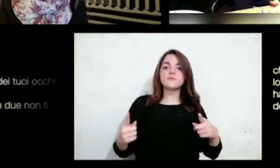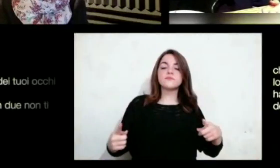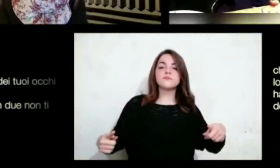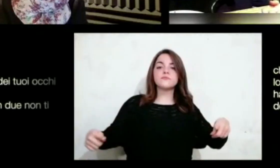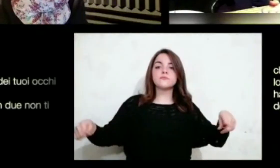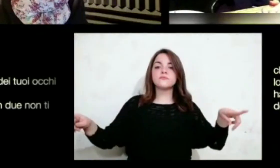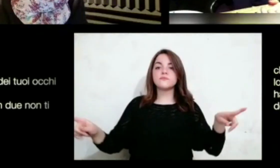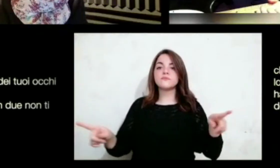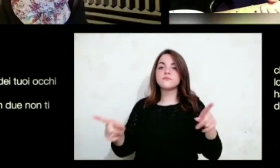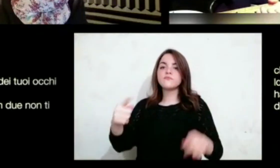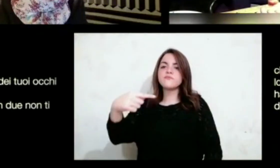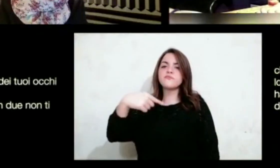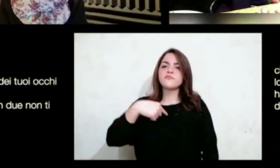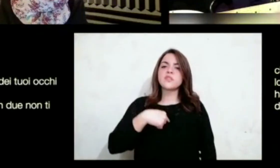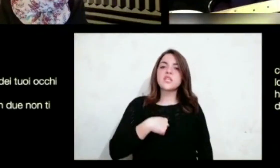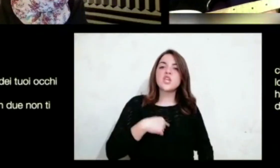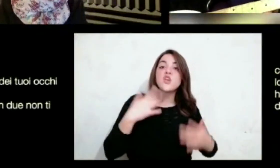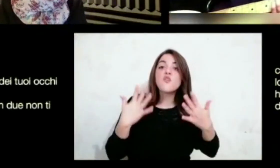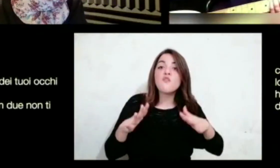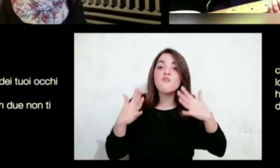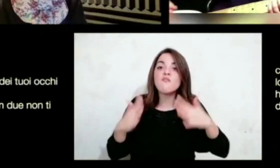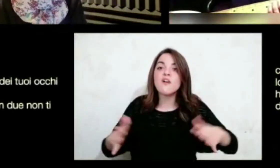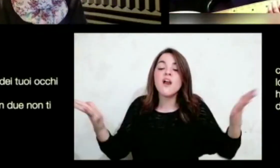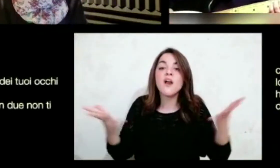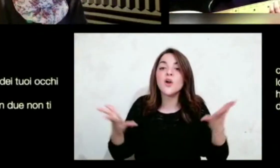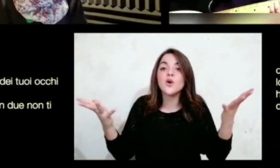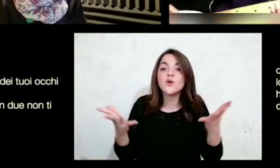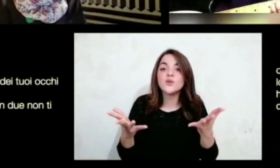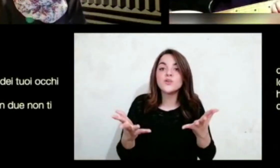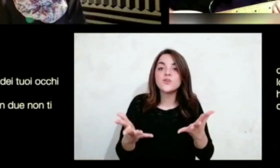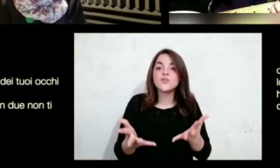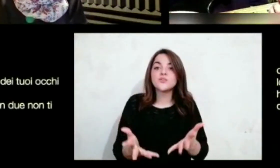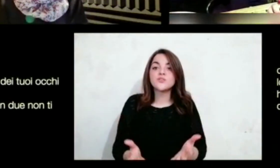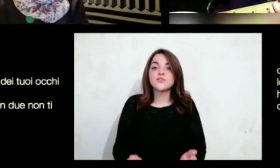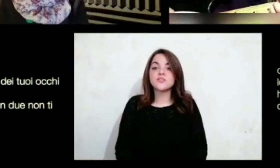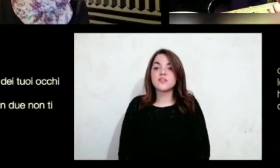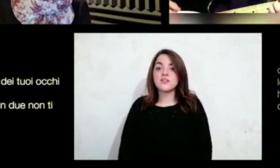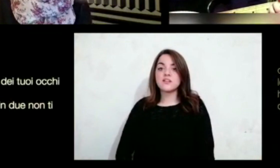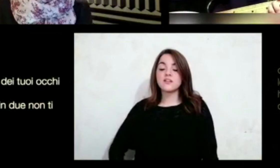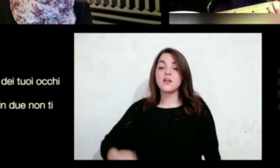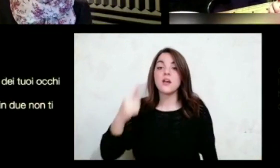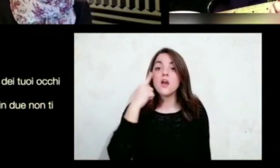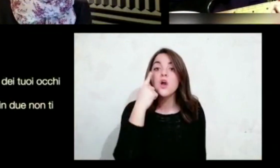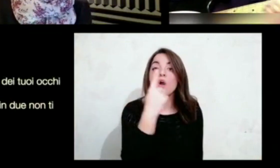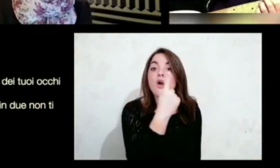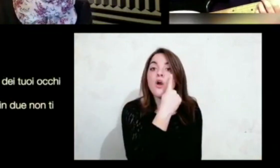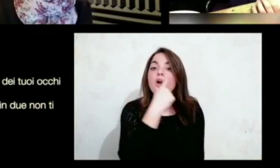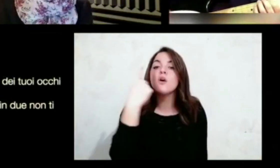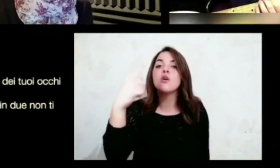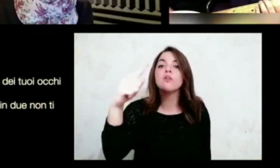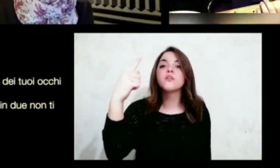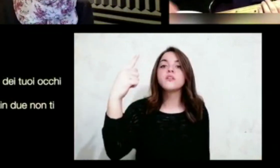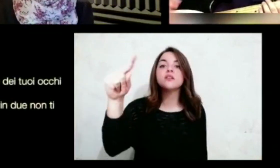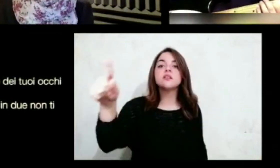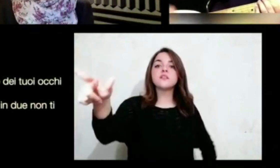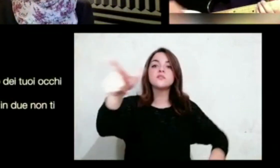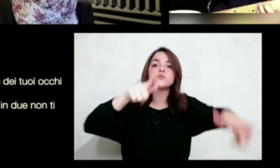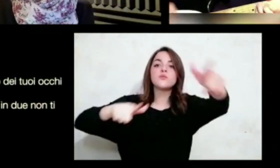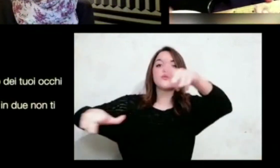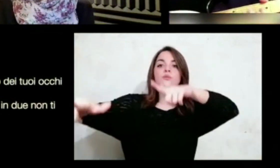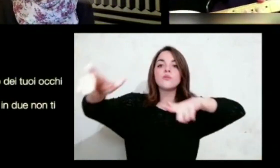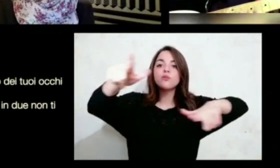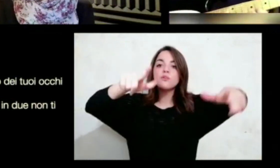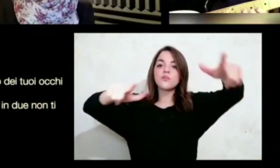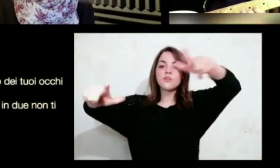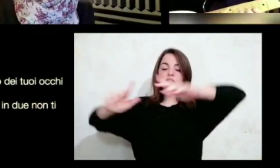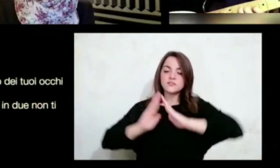prima. Ho provato a tuffarmi nel lago